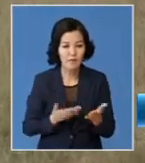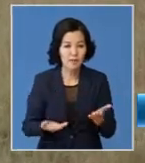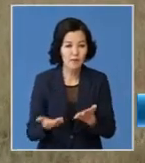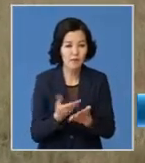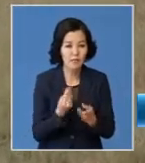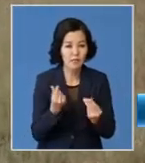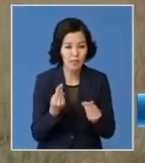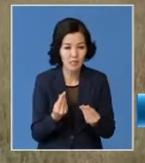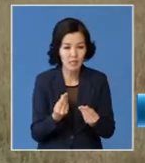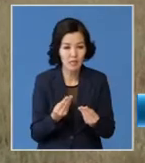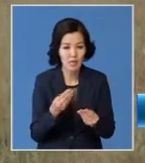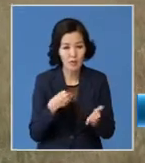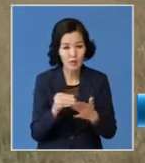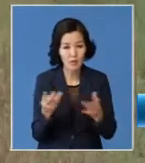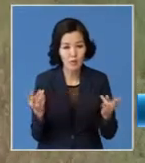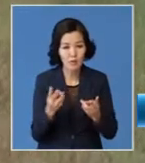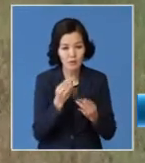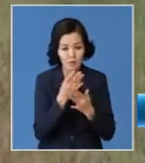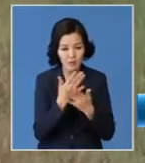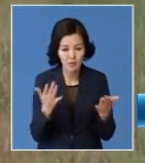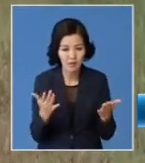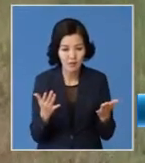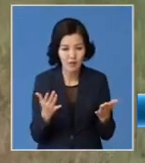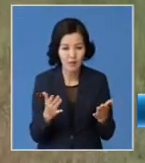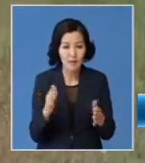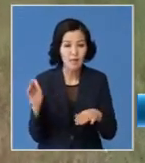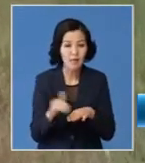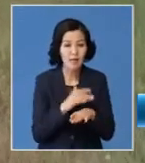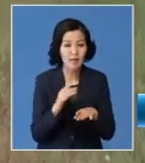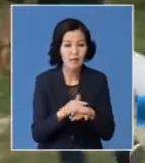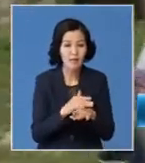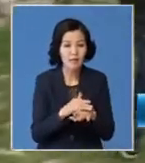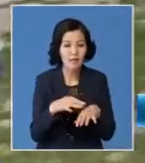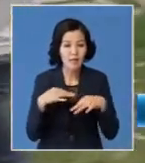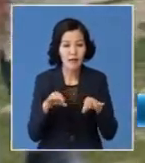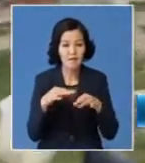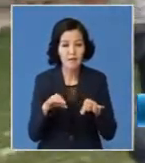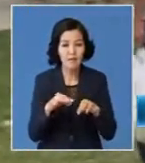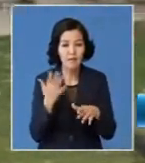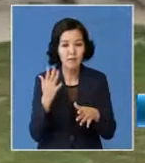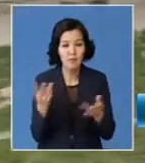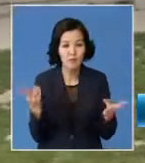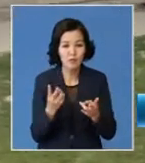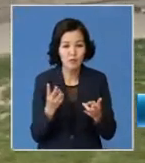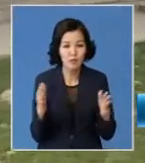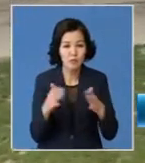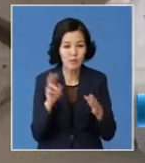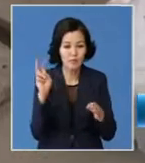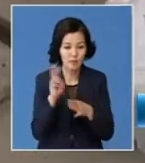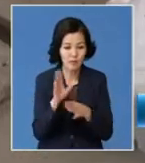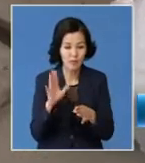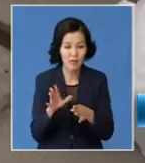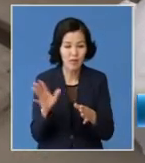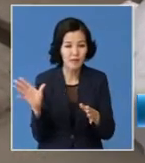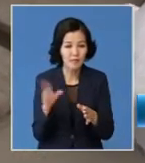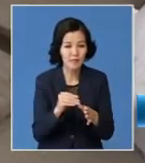средства на покупку самых необходимых товаров. Впереди у благотворительного автокаравана еще 5 нуждающихся семей. В основном все они